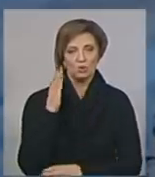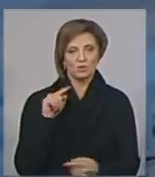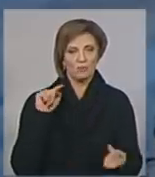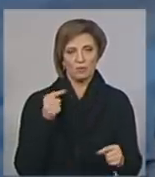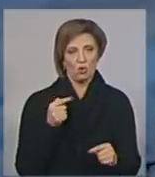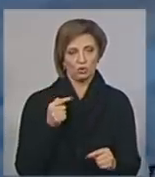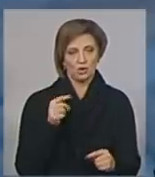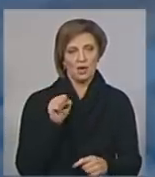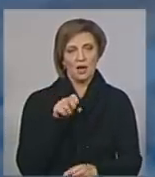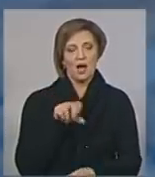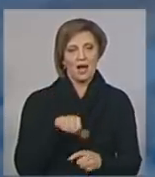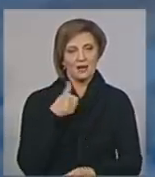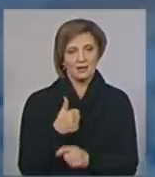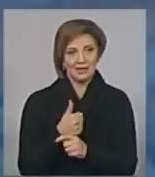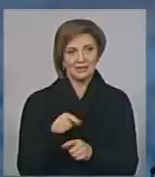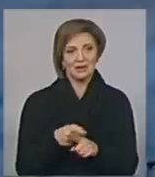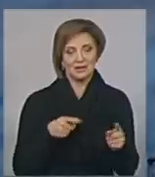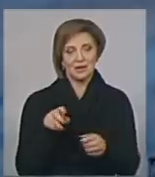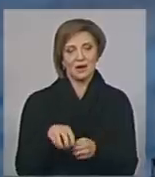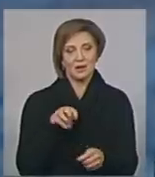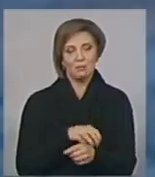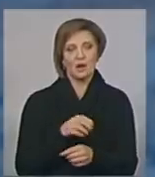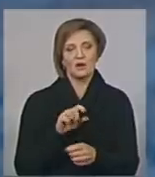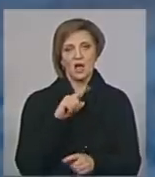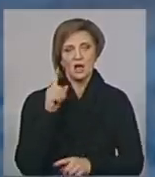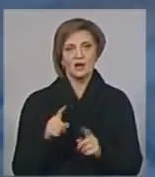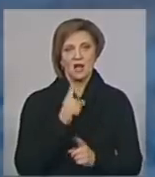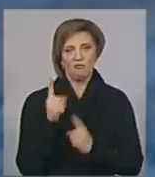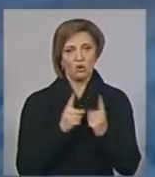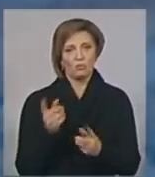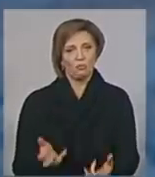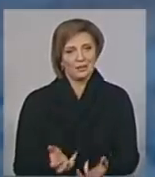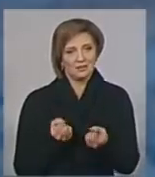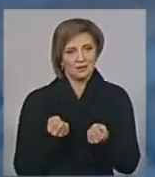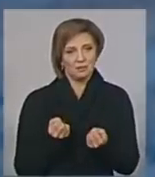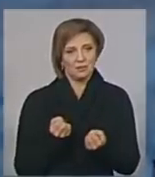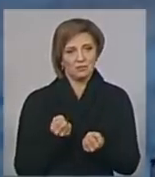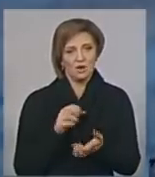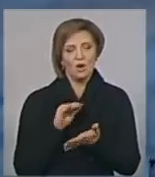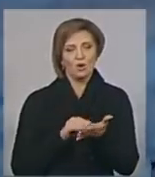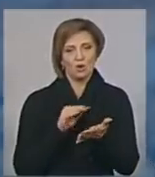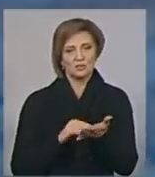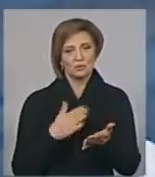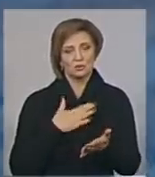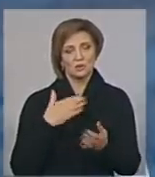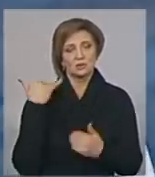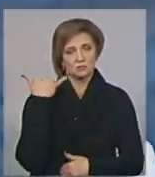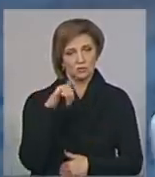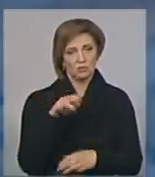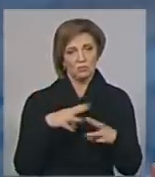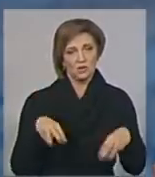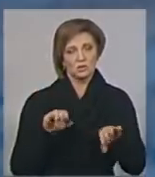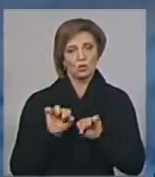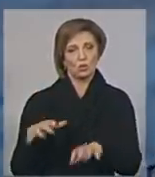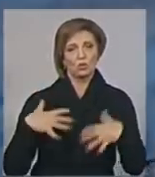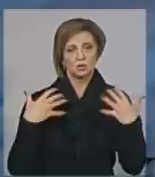радикальної партії Олег Ляшко реформу підтримав, так само, як і ще 12 членів його фракції. Кореспонденти Суспільного телефонували до Міністерства охорони здоров'я,